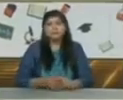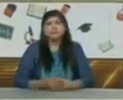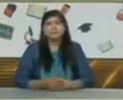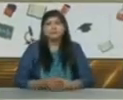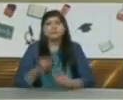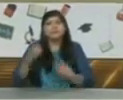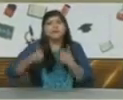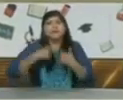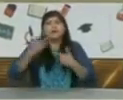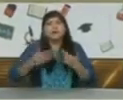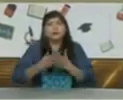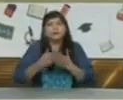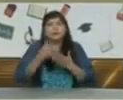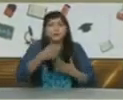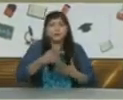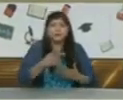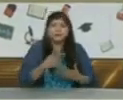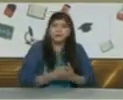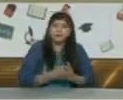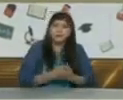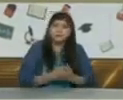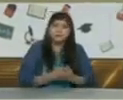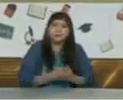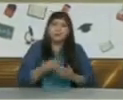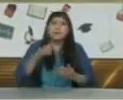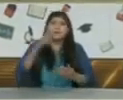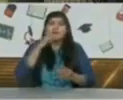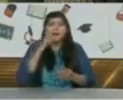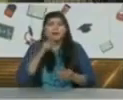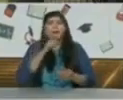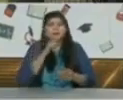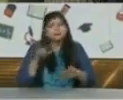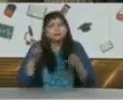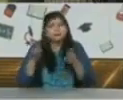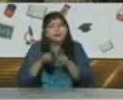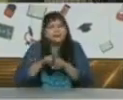कई बार तो माँ बाप भी